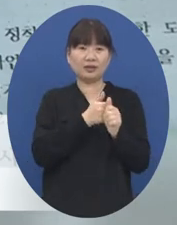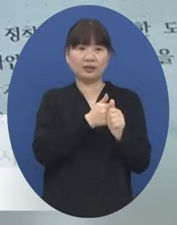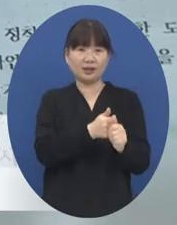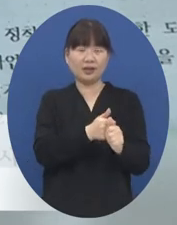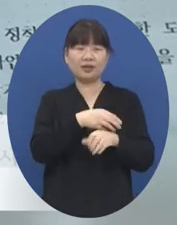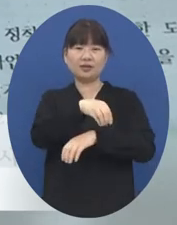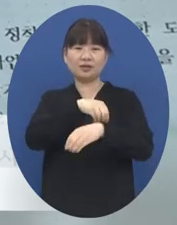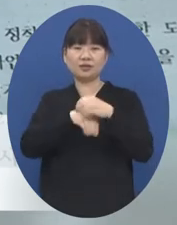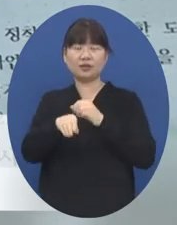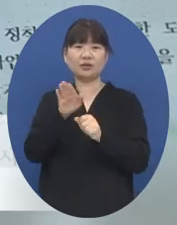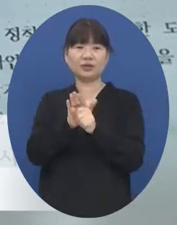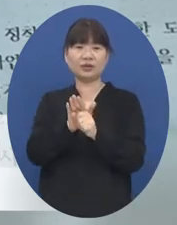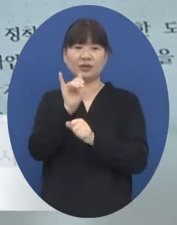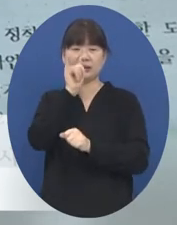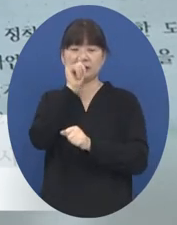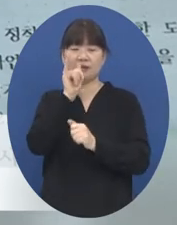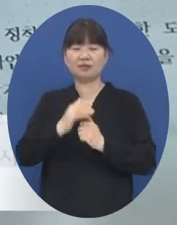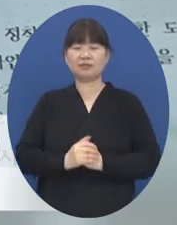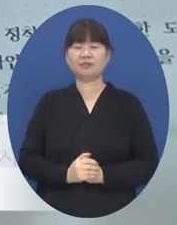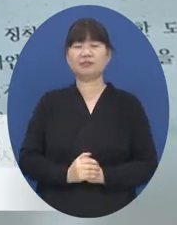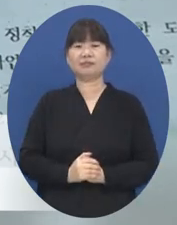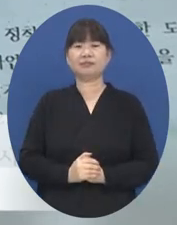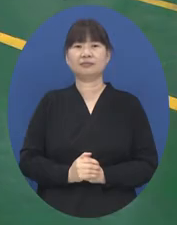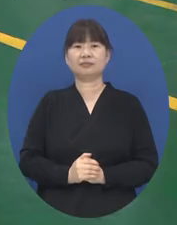지원이 이뤄집니다. 최지현 기자입니다.